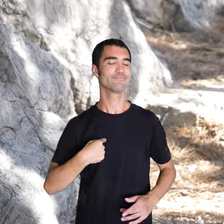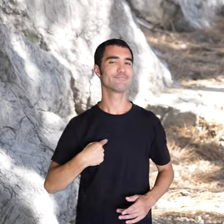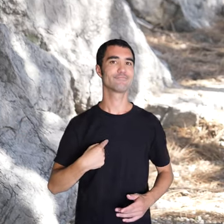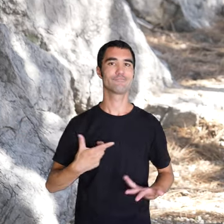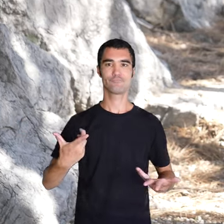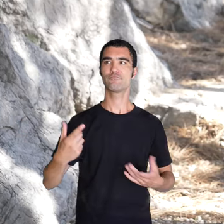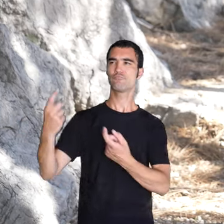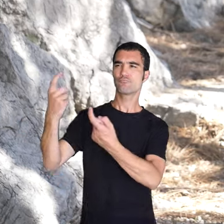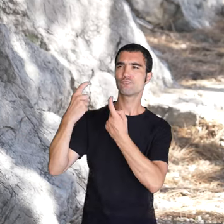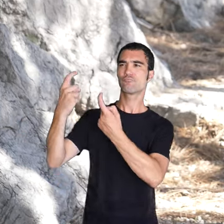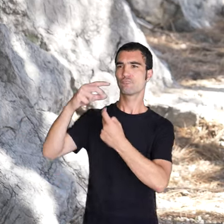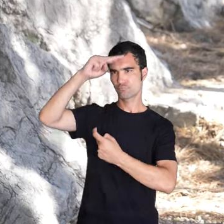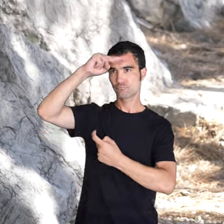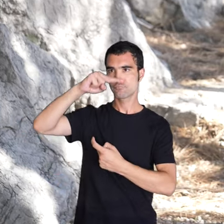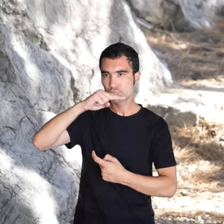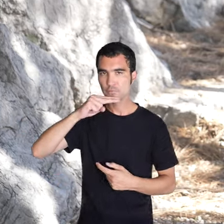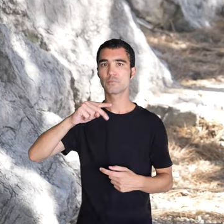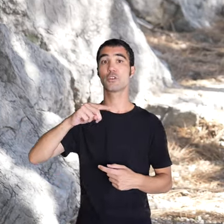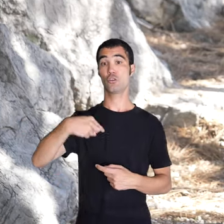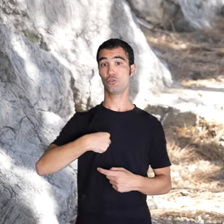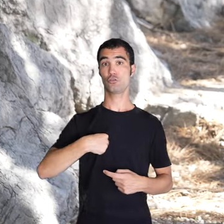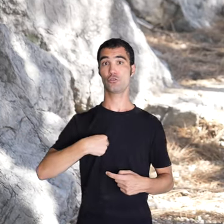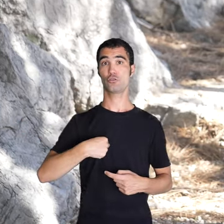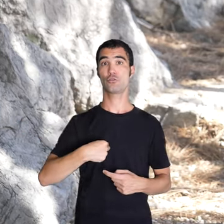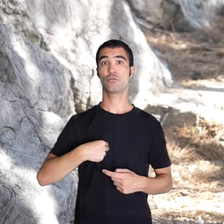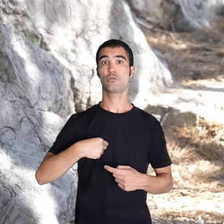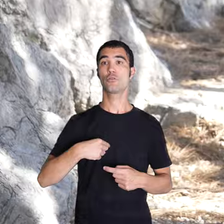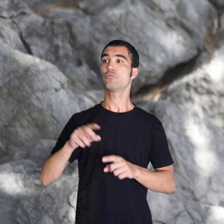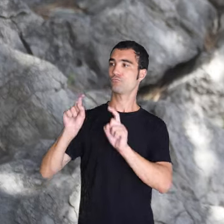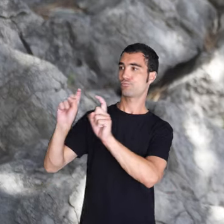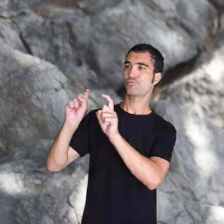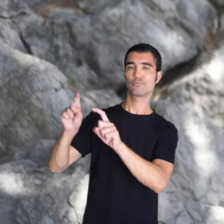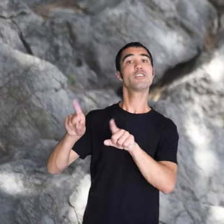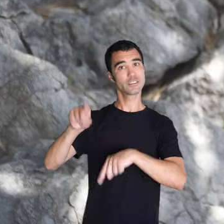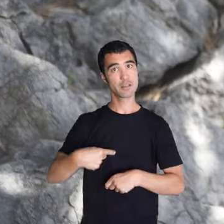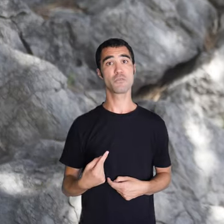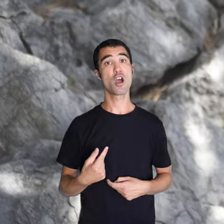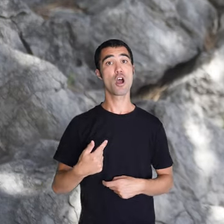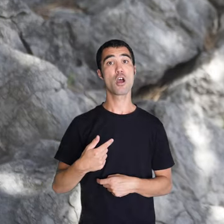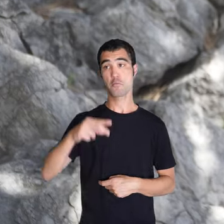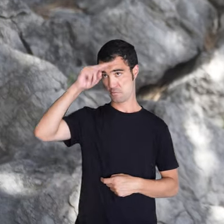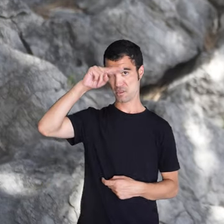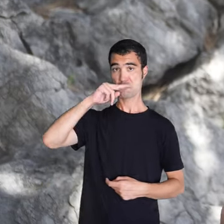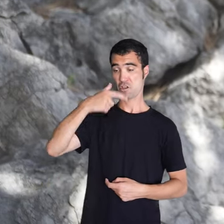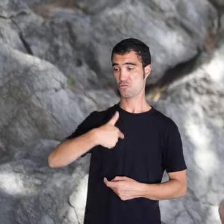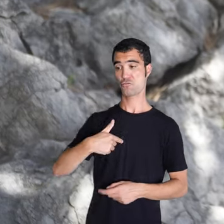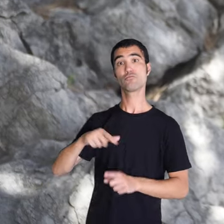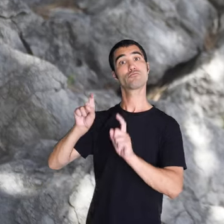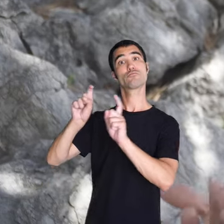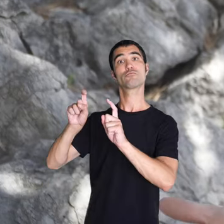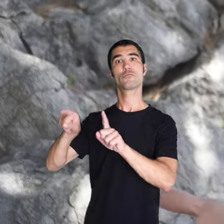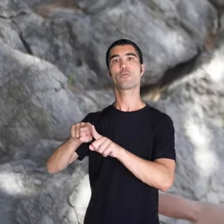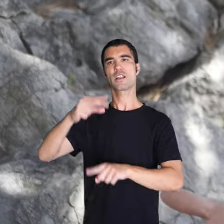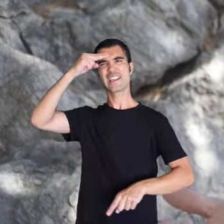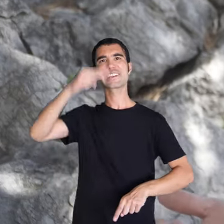que tant el que m'ha ensenyat mon pare, com jo també li he ensenyat segons quines coses, jo li he ensenyat, en certa manera,